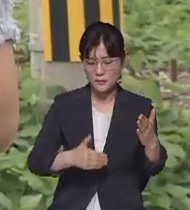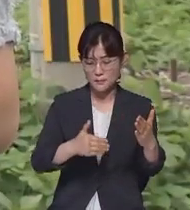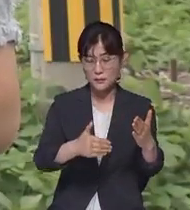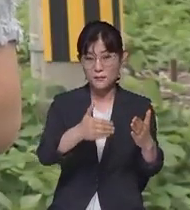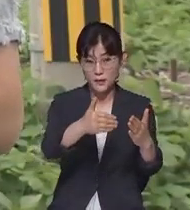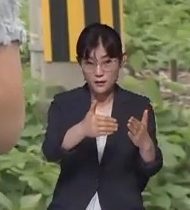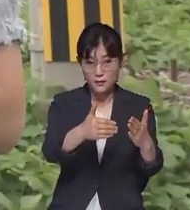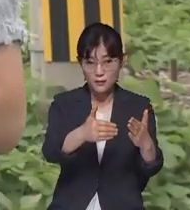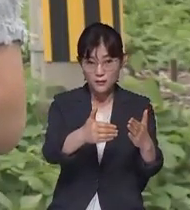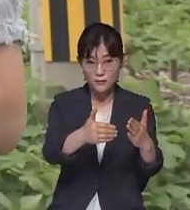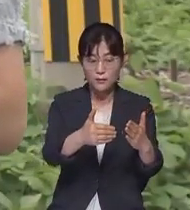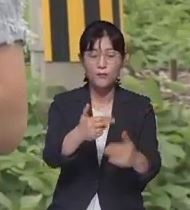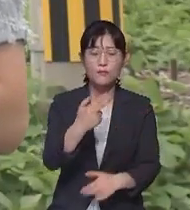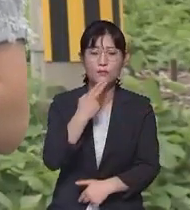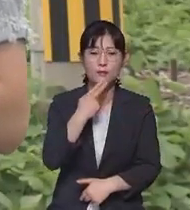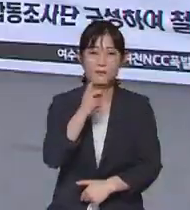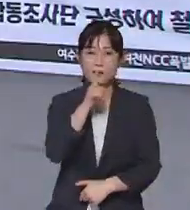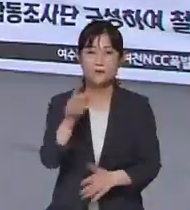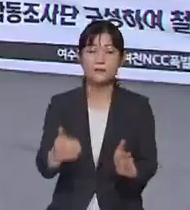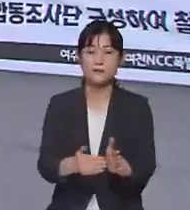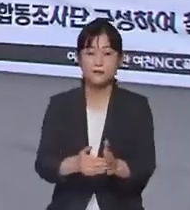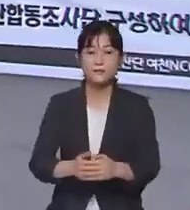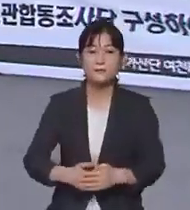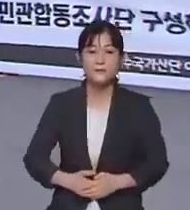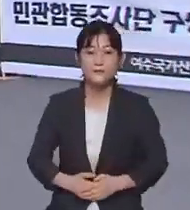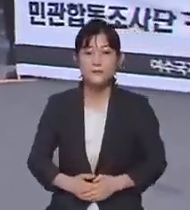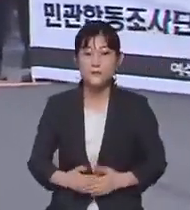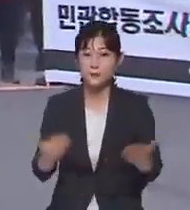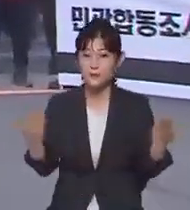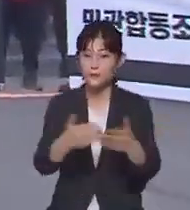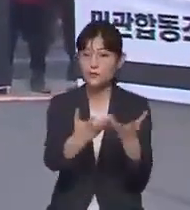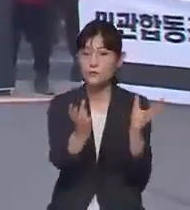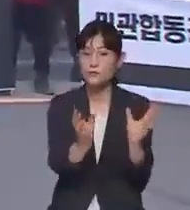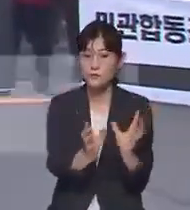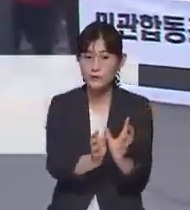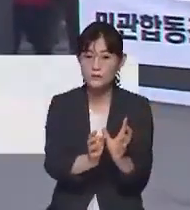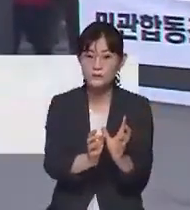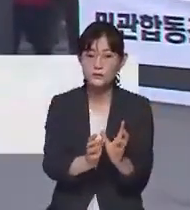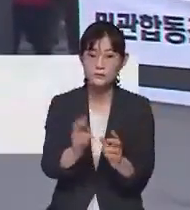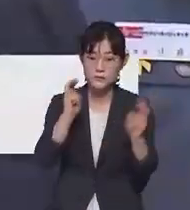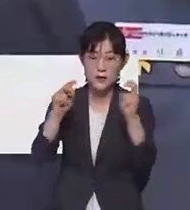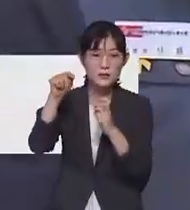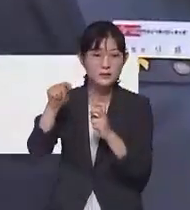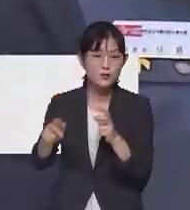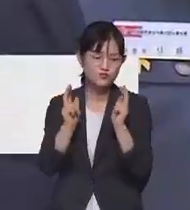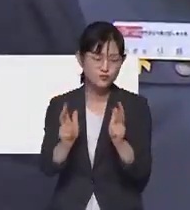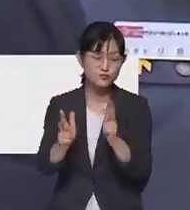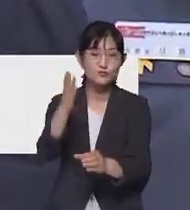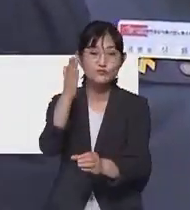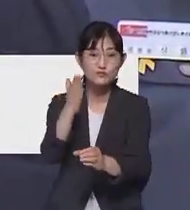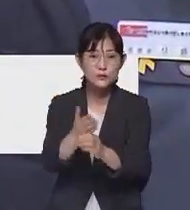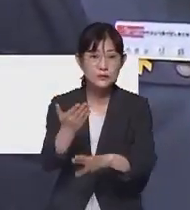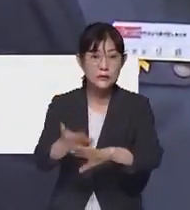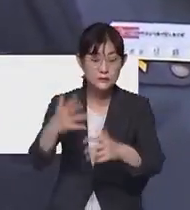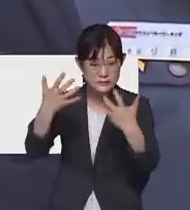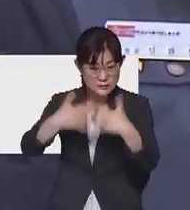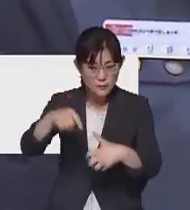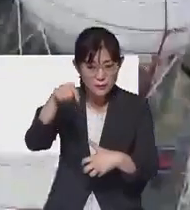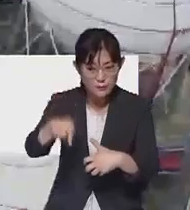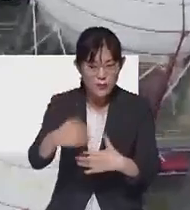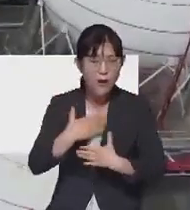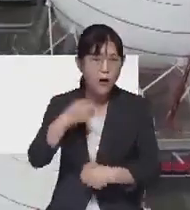않았다고 진술한 것으로 알려졌습니다 노동계는 여천엔 cc에서 가동되고 있는 다른 장비들의